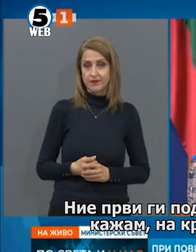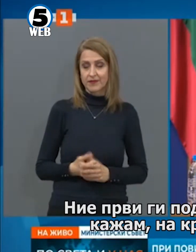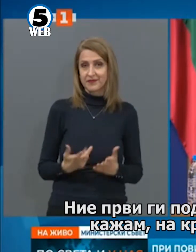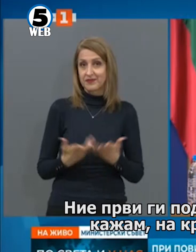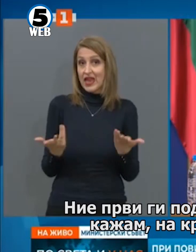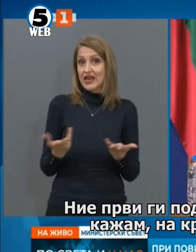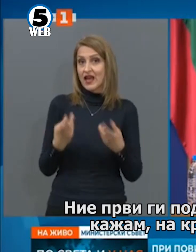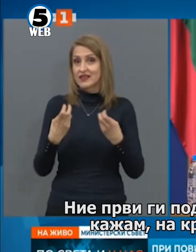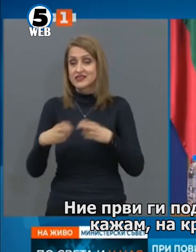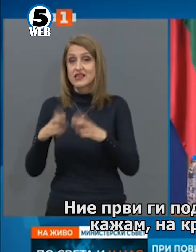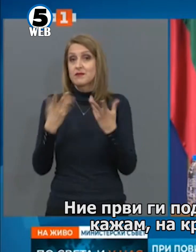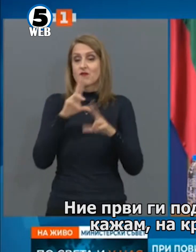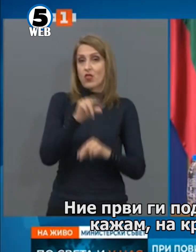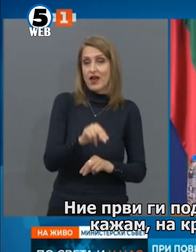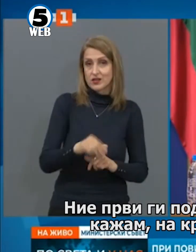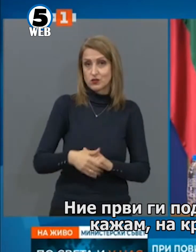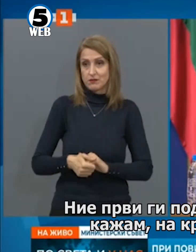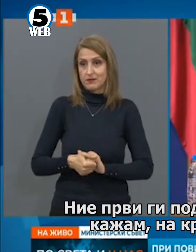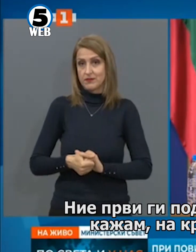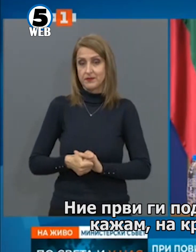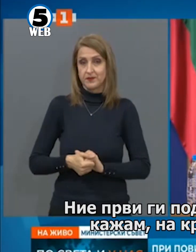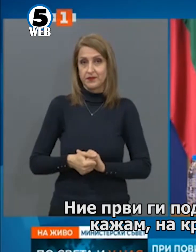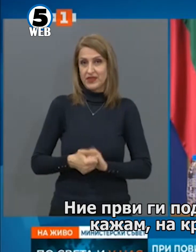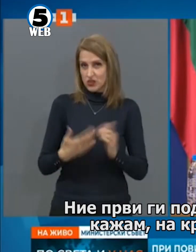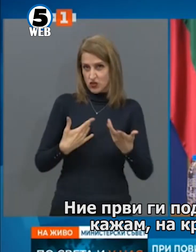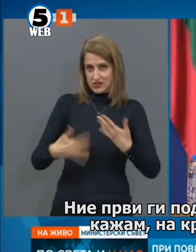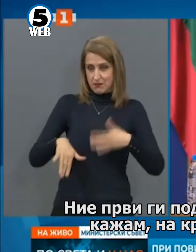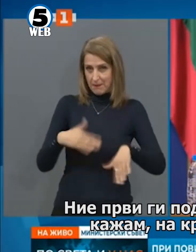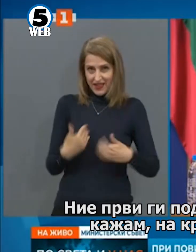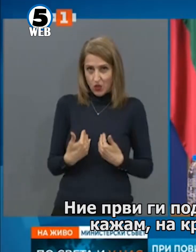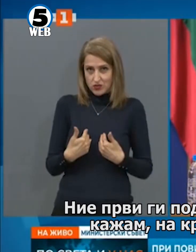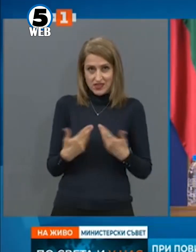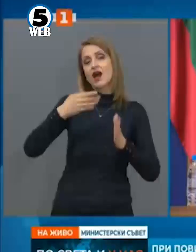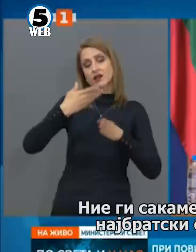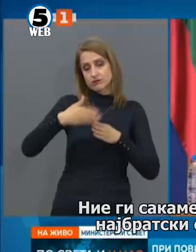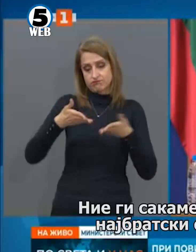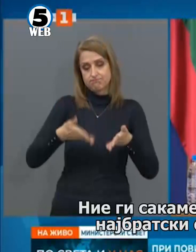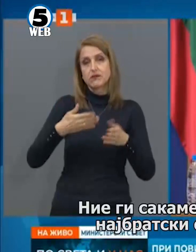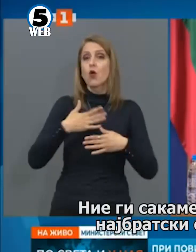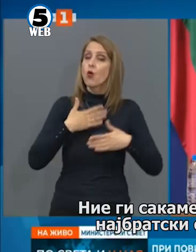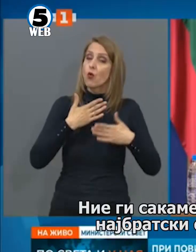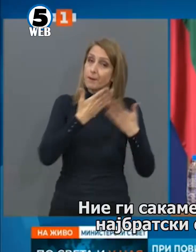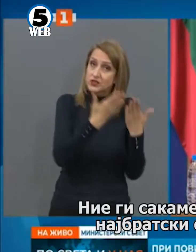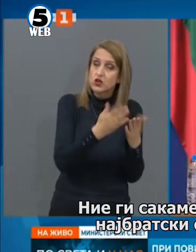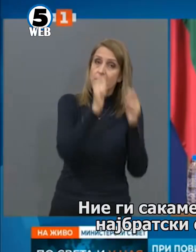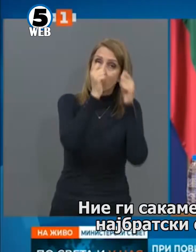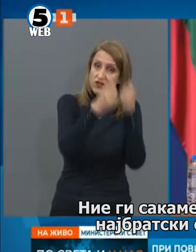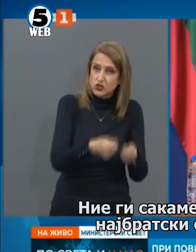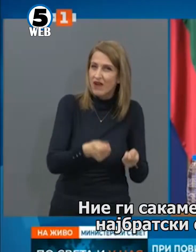Как да излеземе и какво да кажем? Ще сме македонци накрая, това е да кажем. Обичаме ги, уважаваме